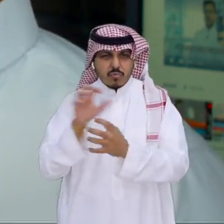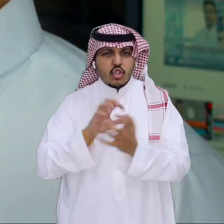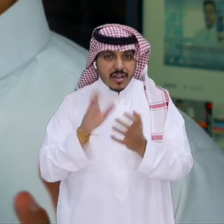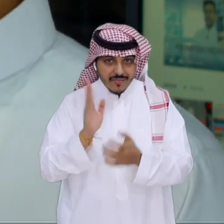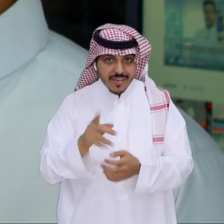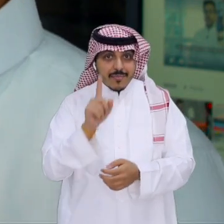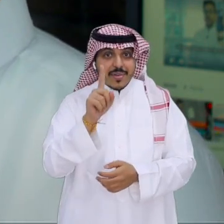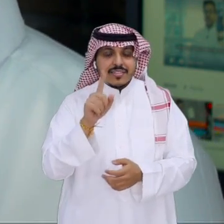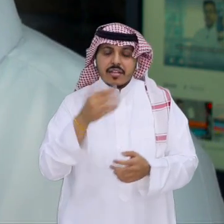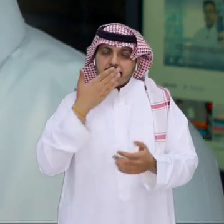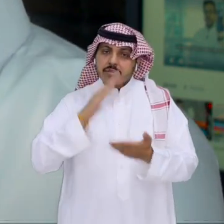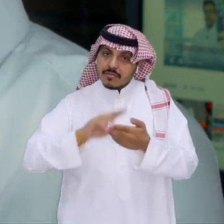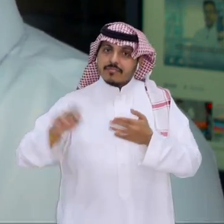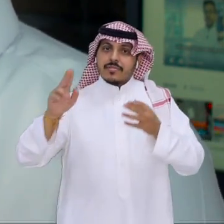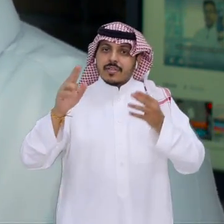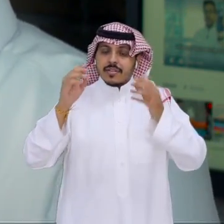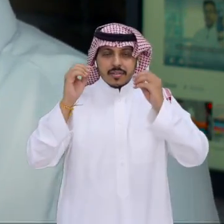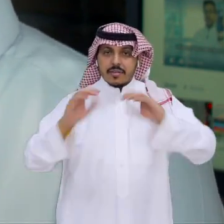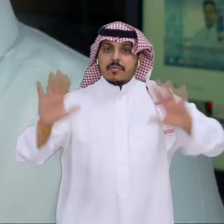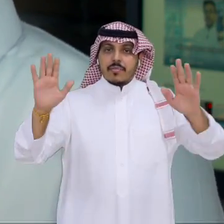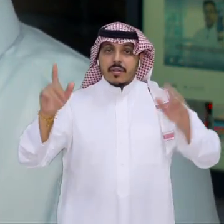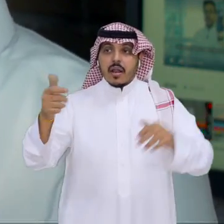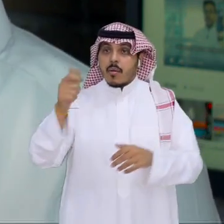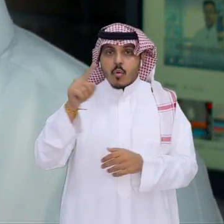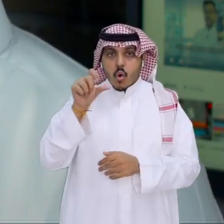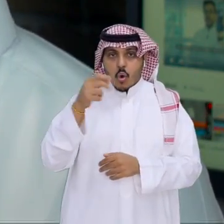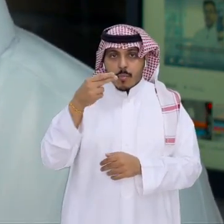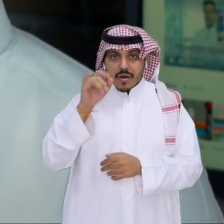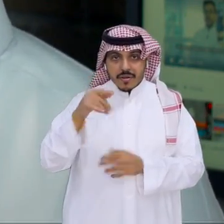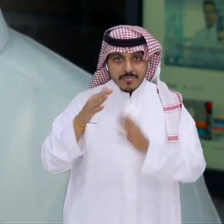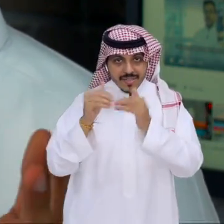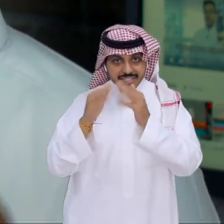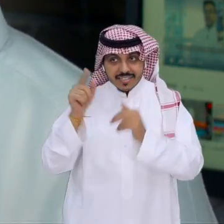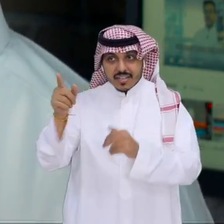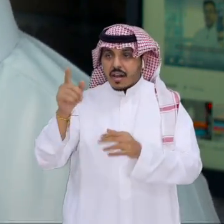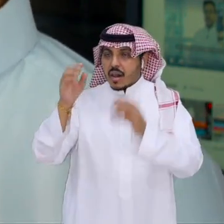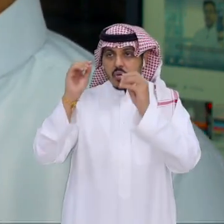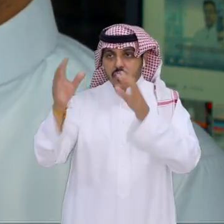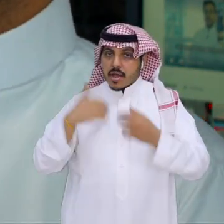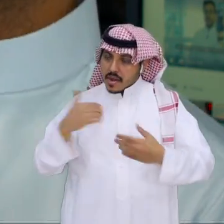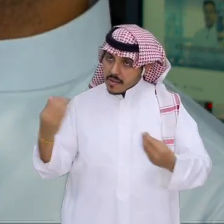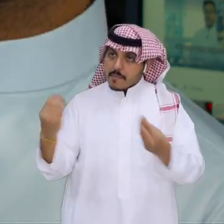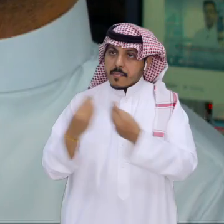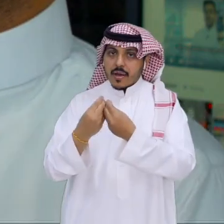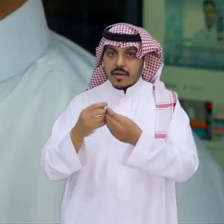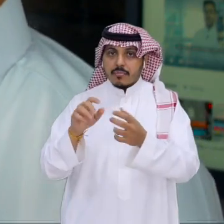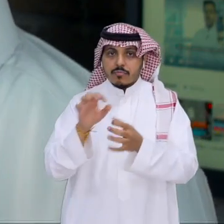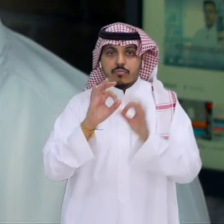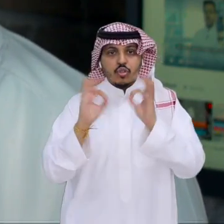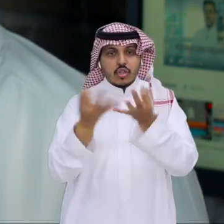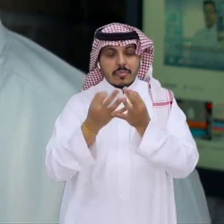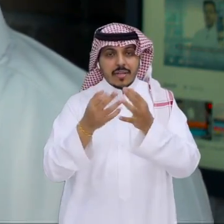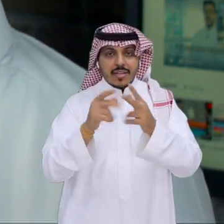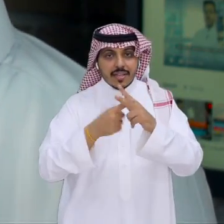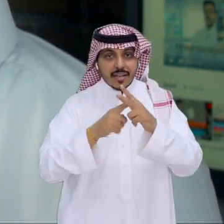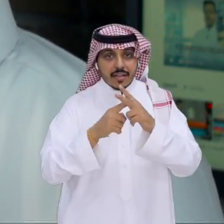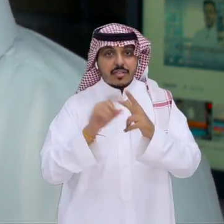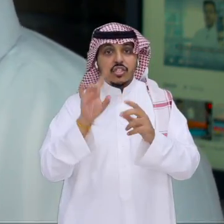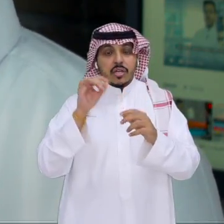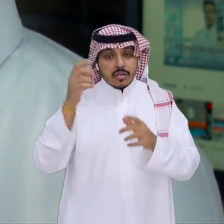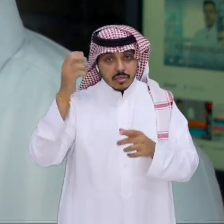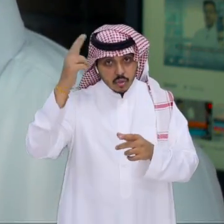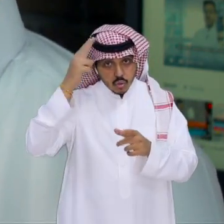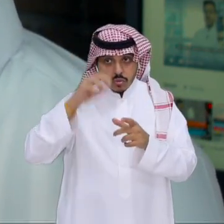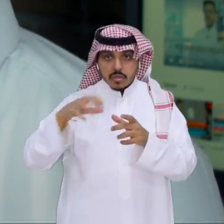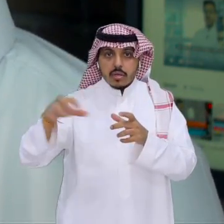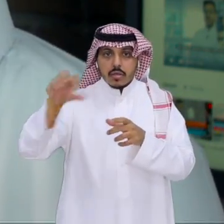ما يصح إلا الصحيح، ودائما يا أبو عمر الله يقويك ويعطيك العافية، ودائما إحنا معاك، وأكيد مجتمع التقنية في الوطن العربي